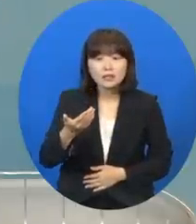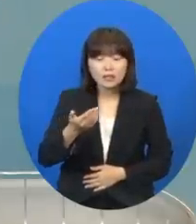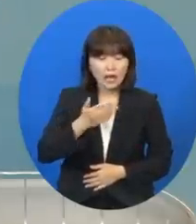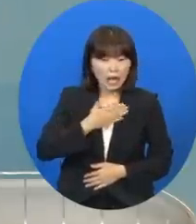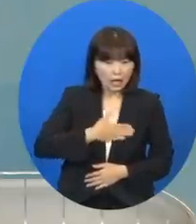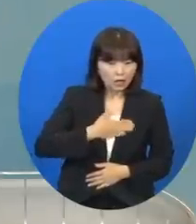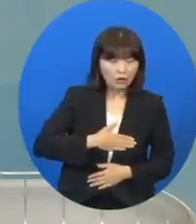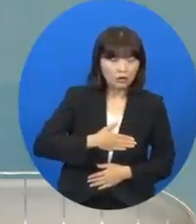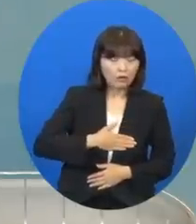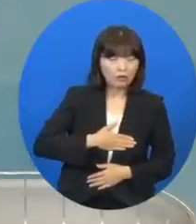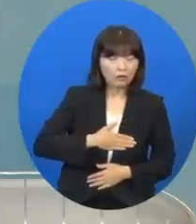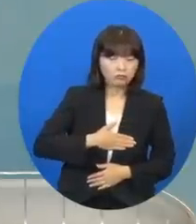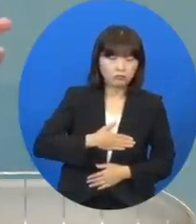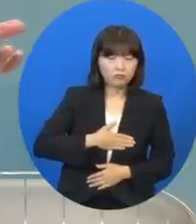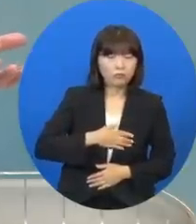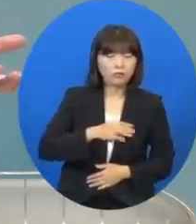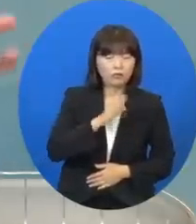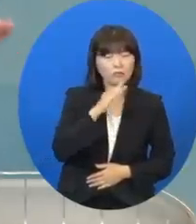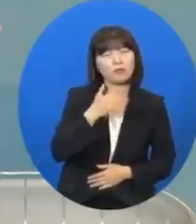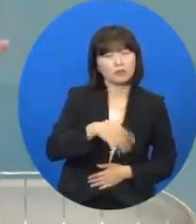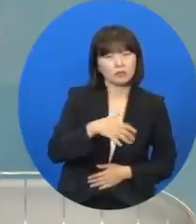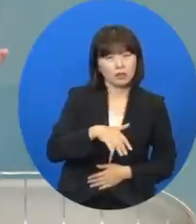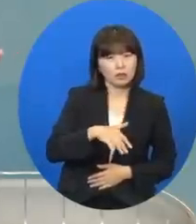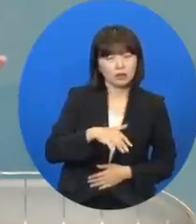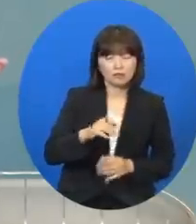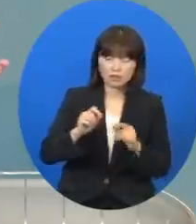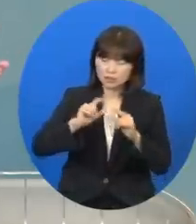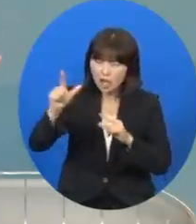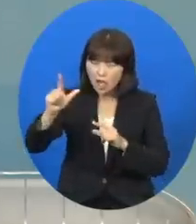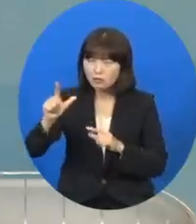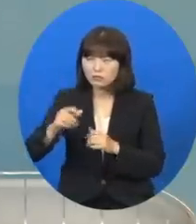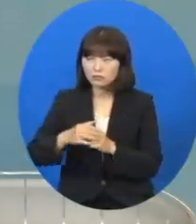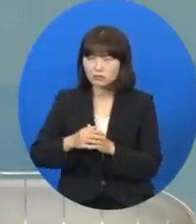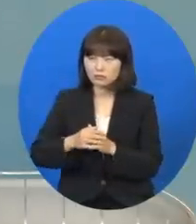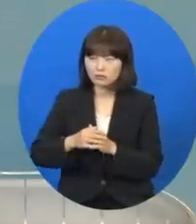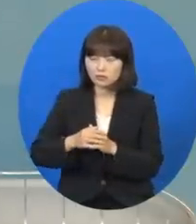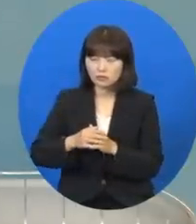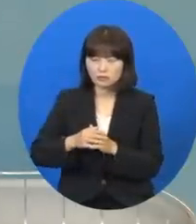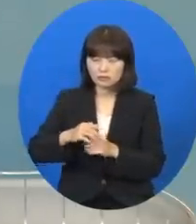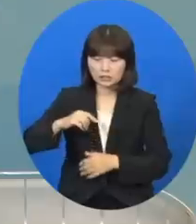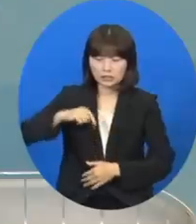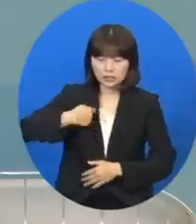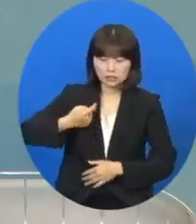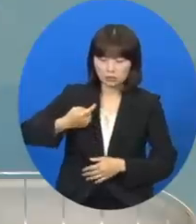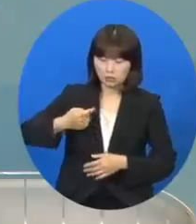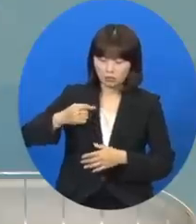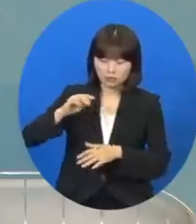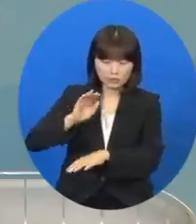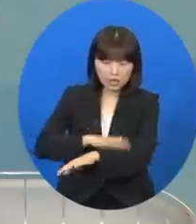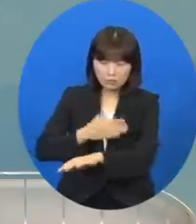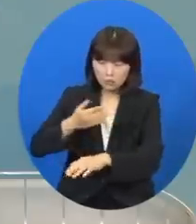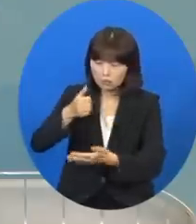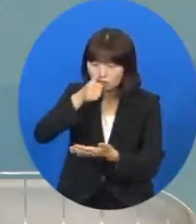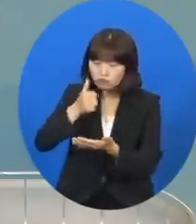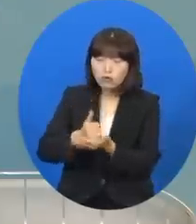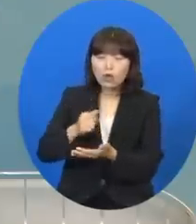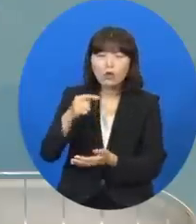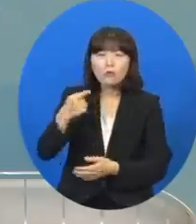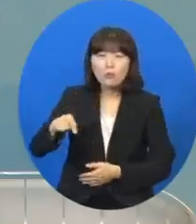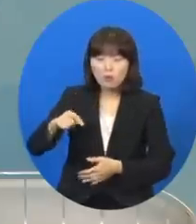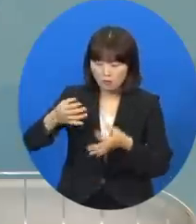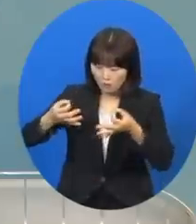대부분 몰라요. 다른 사람 잘못한 것만 알아요. 자기 잘못은 몰라요. 그래서